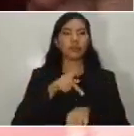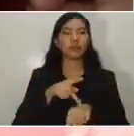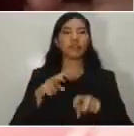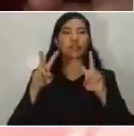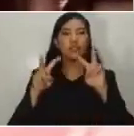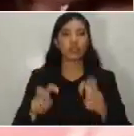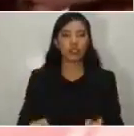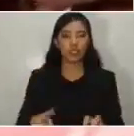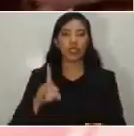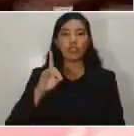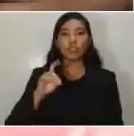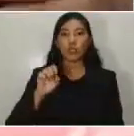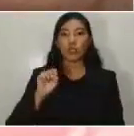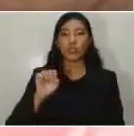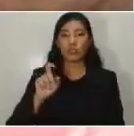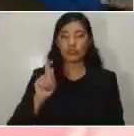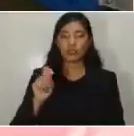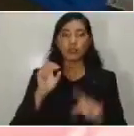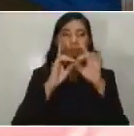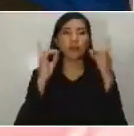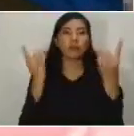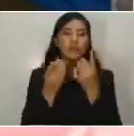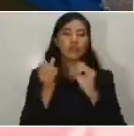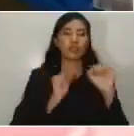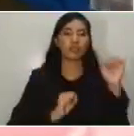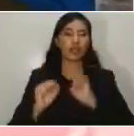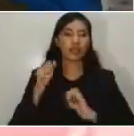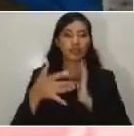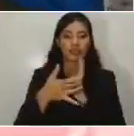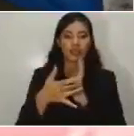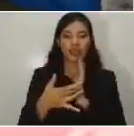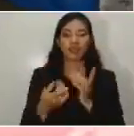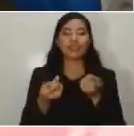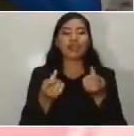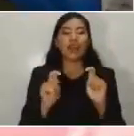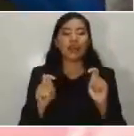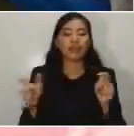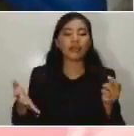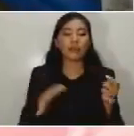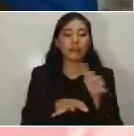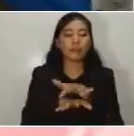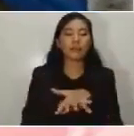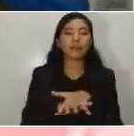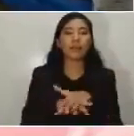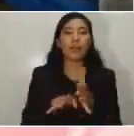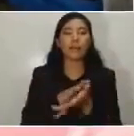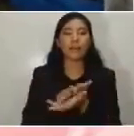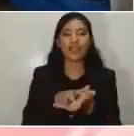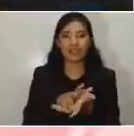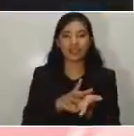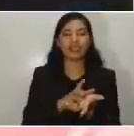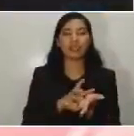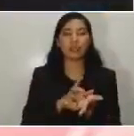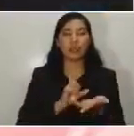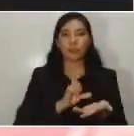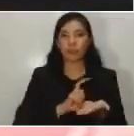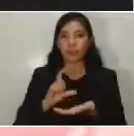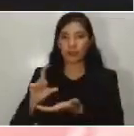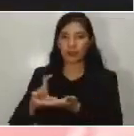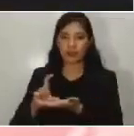nating baguhin yung ating dosing schedule, magagamit natin sa susunod na mga panahon. Mm, with that po na may mga